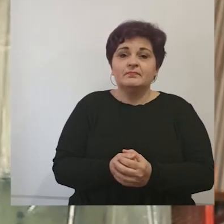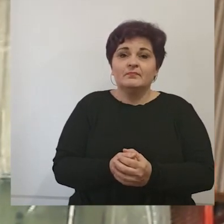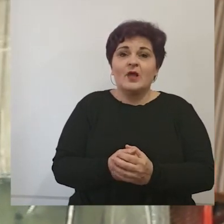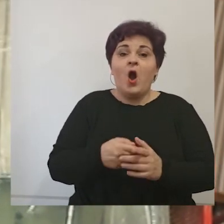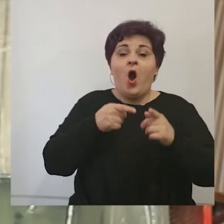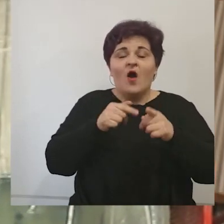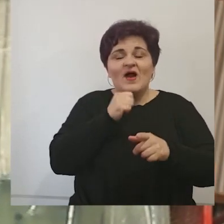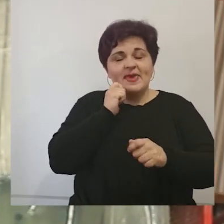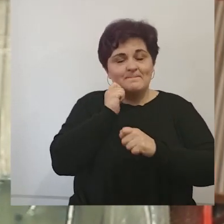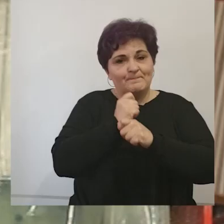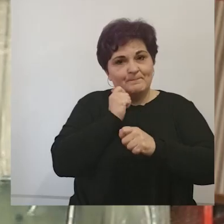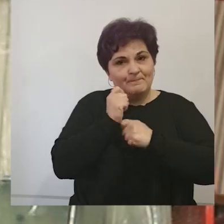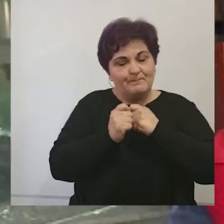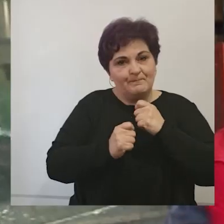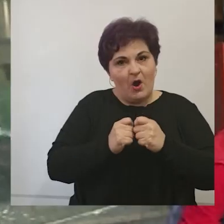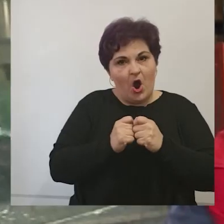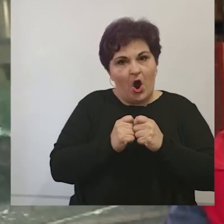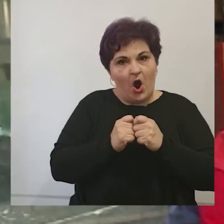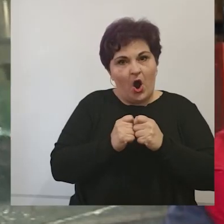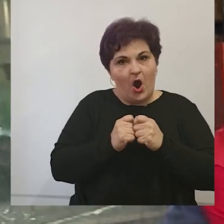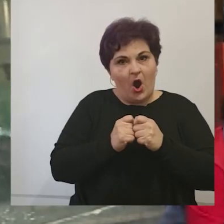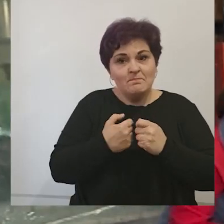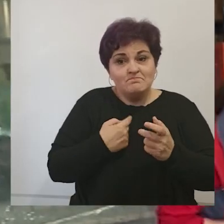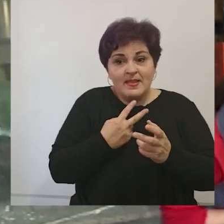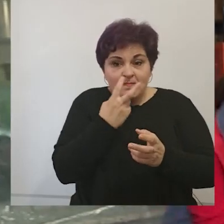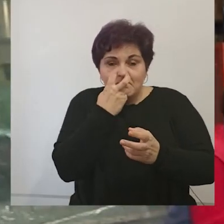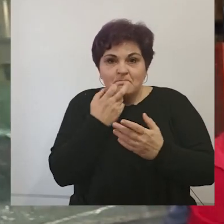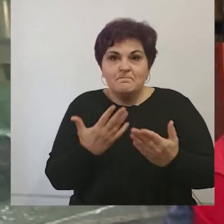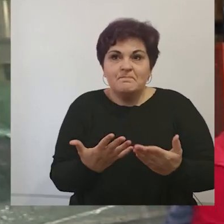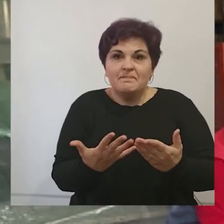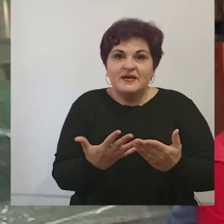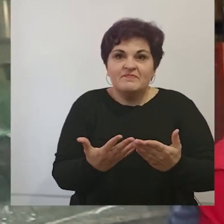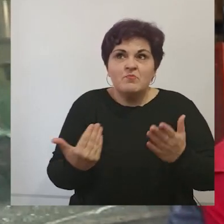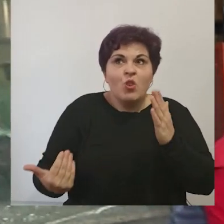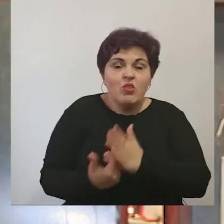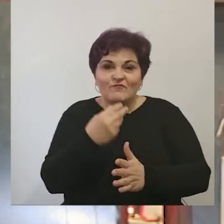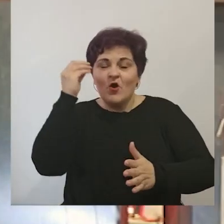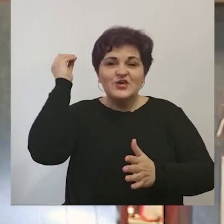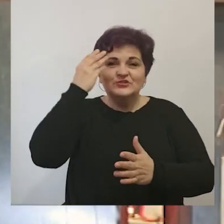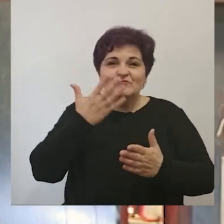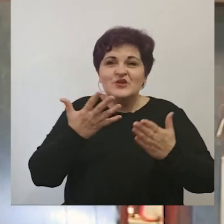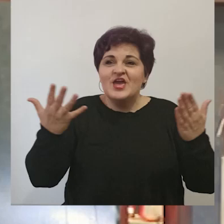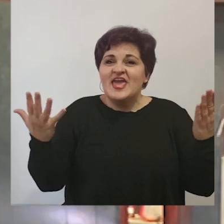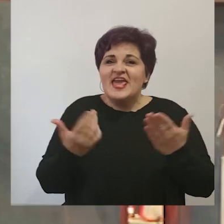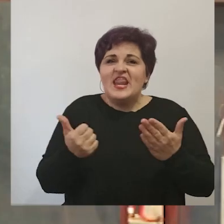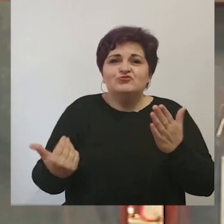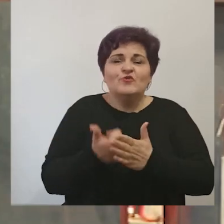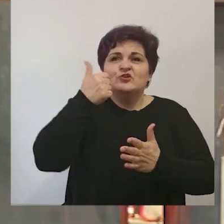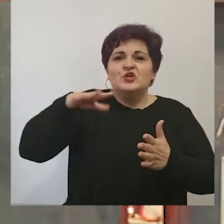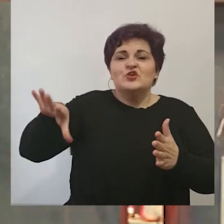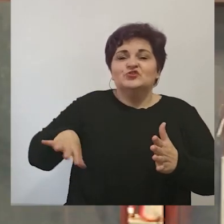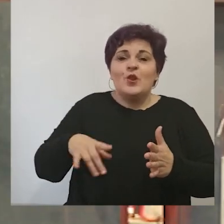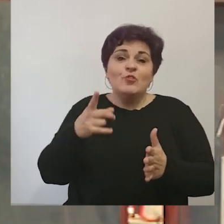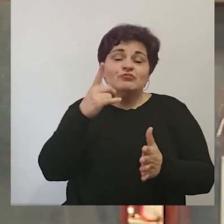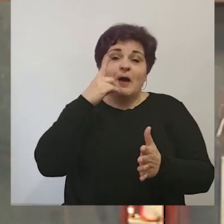Ovaj posao me privukao jer je ovo neko novo iskustvo, nešto novo za jednu ženu